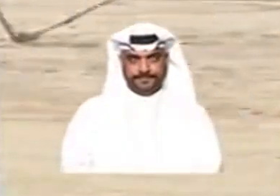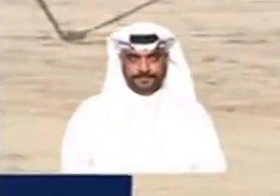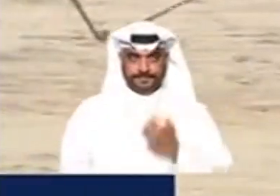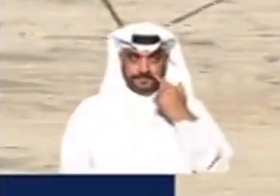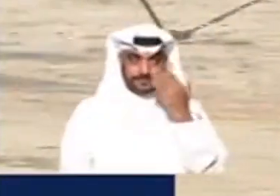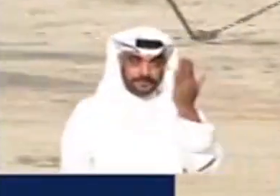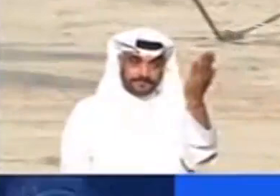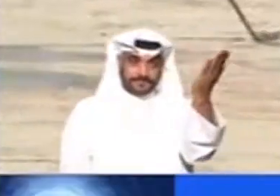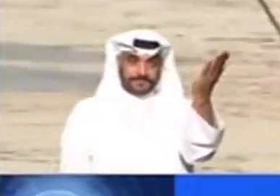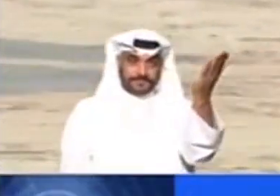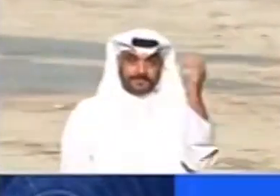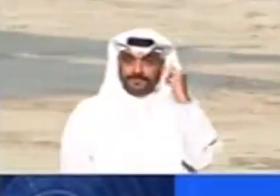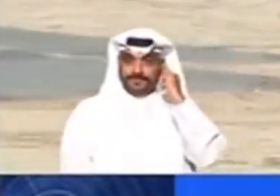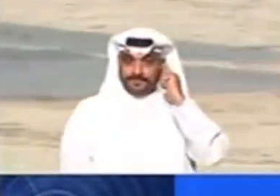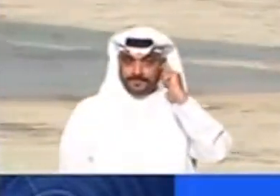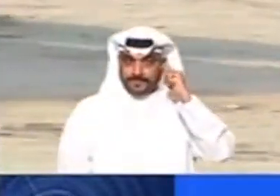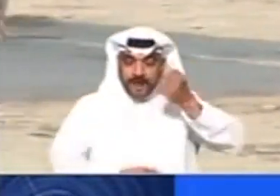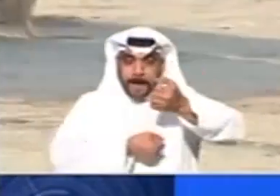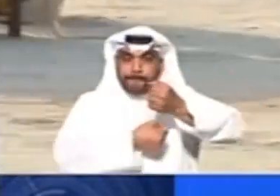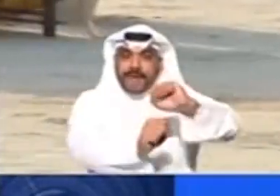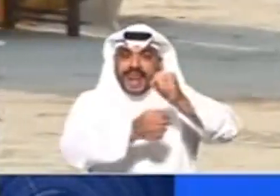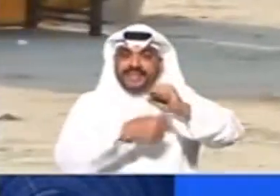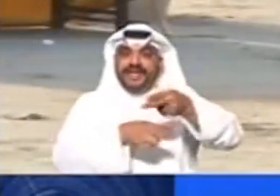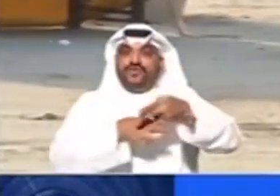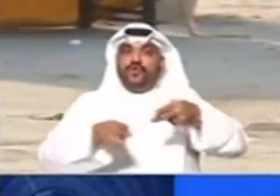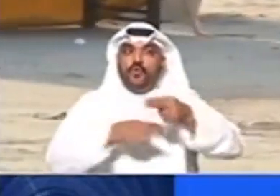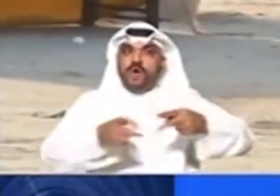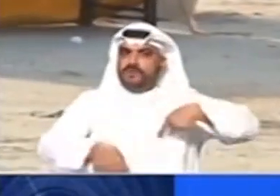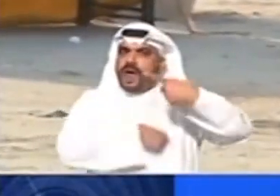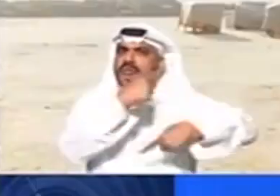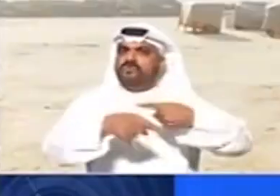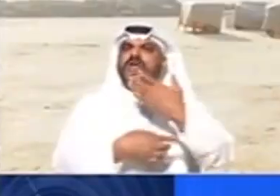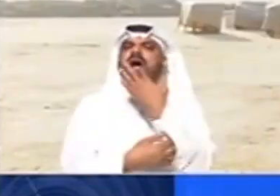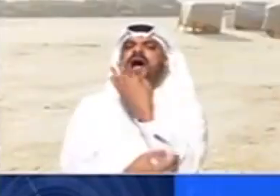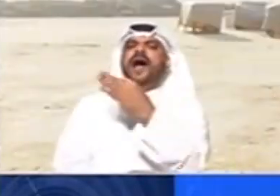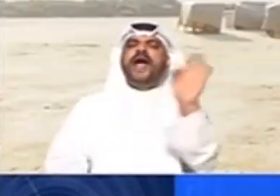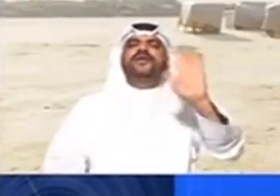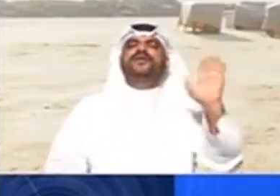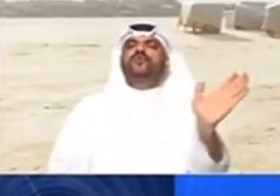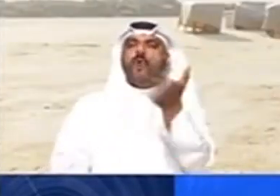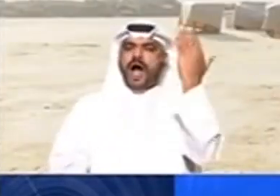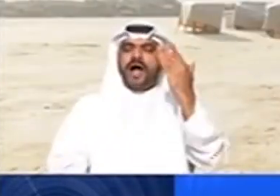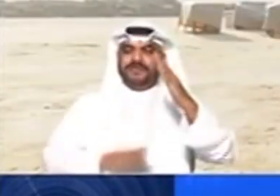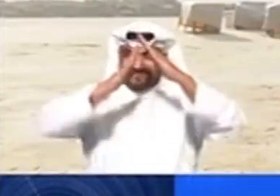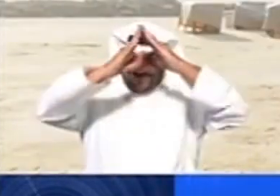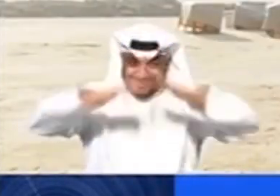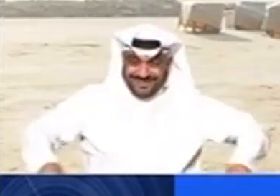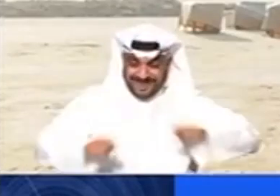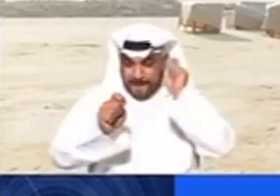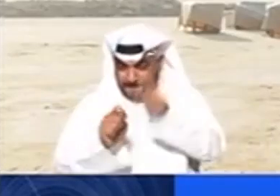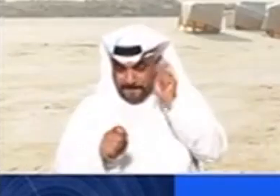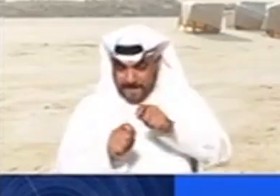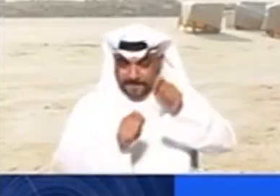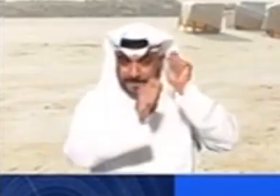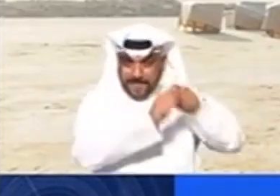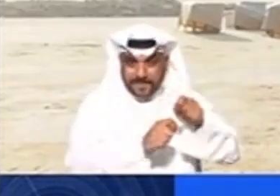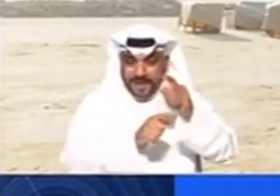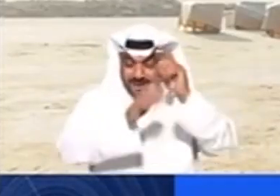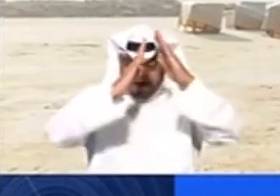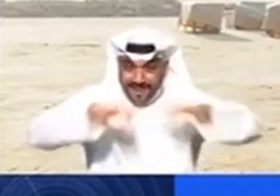ما زالت بلدية الكويت مستمرة في إزالة المخيمات المخالفة لقرار مجلس